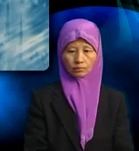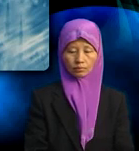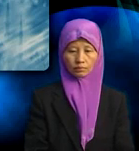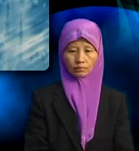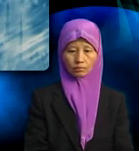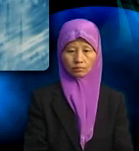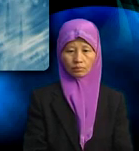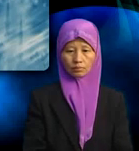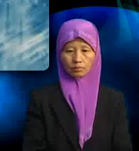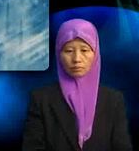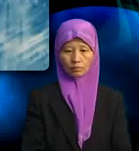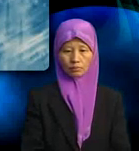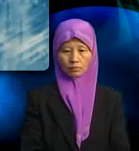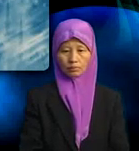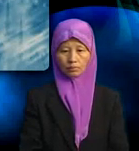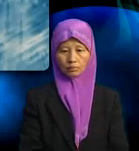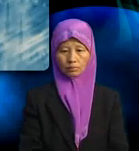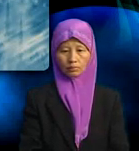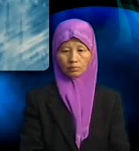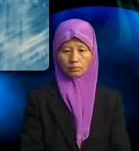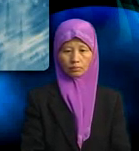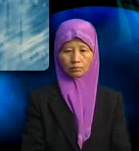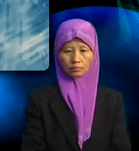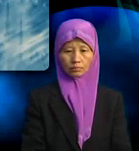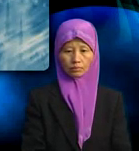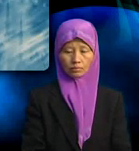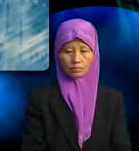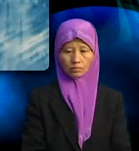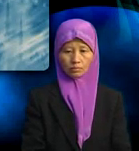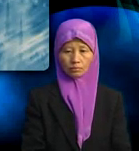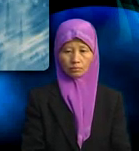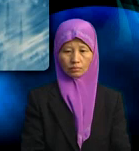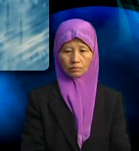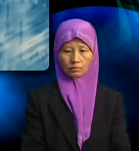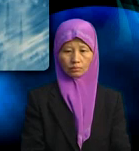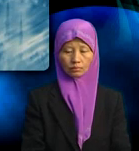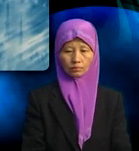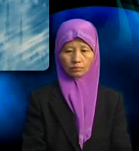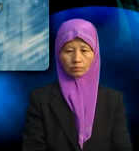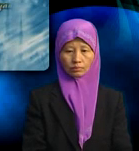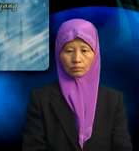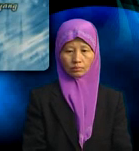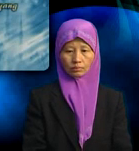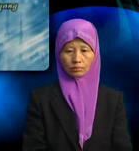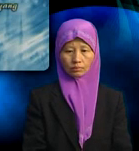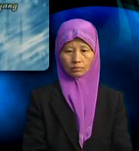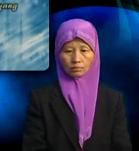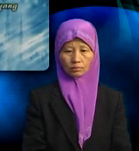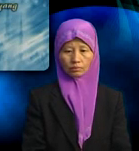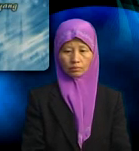Menyapu sekurang-kurangnya 3 kali dengan menggunakan 3 biji